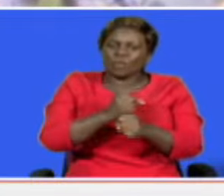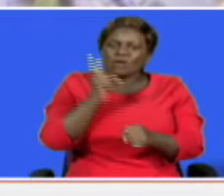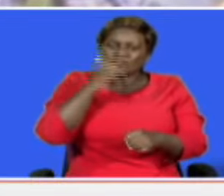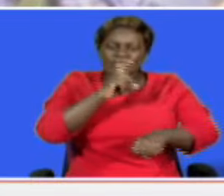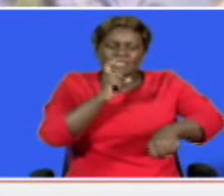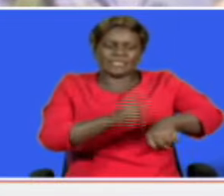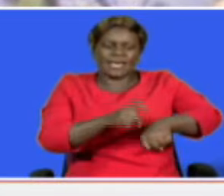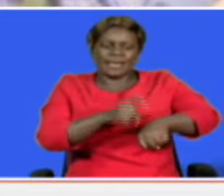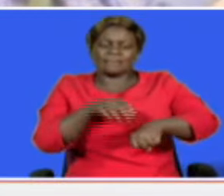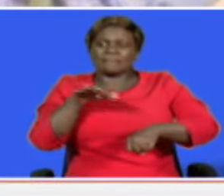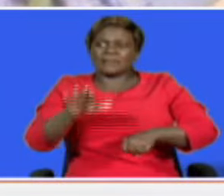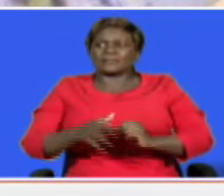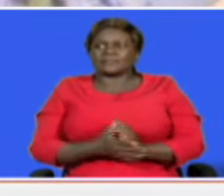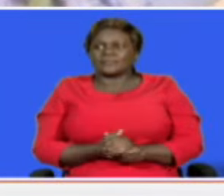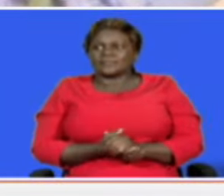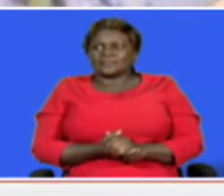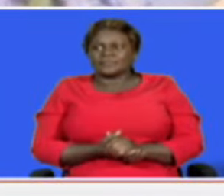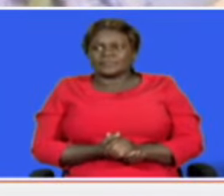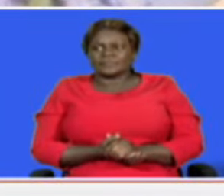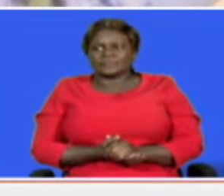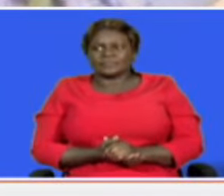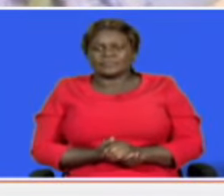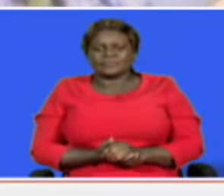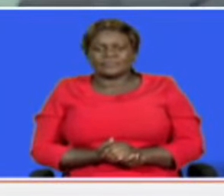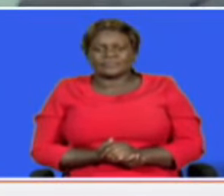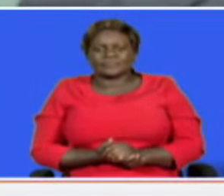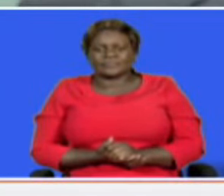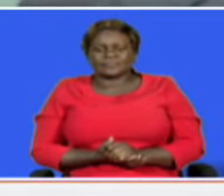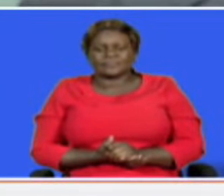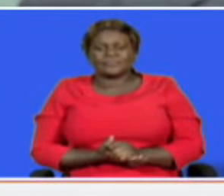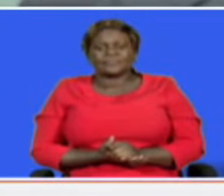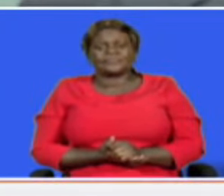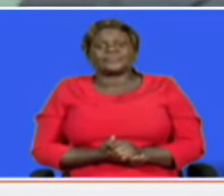tamu yake. Usafiri.